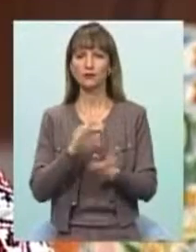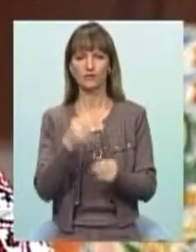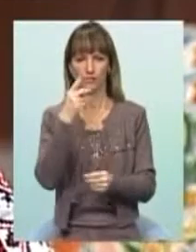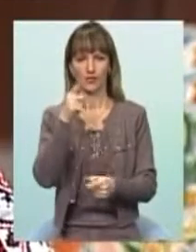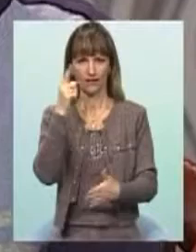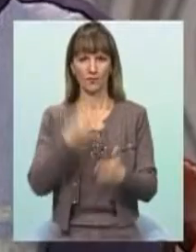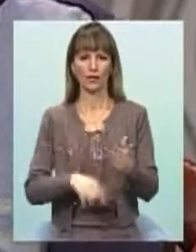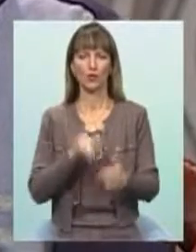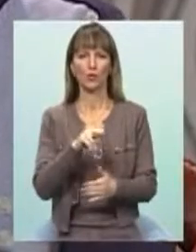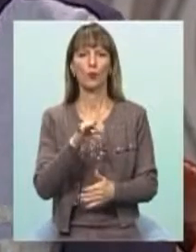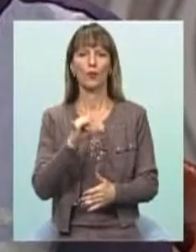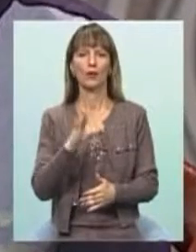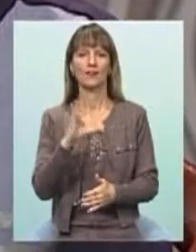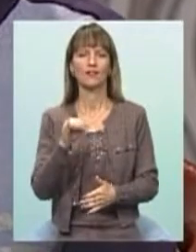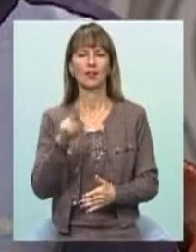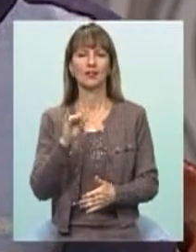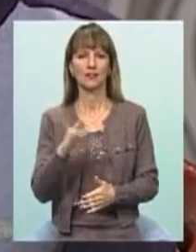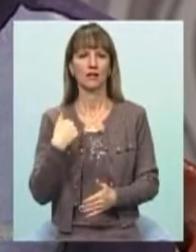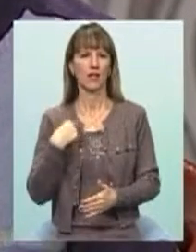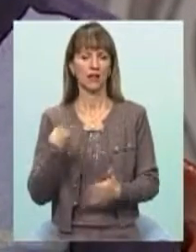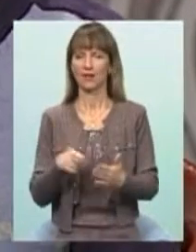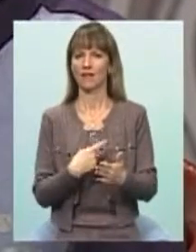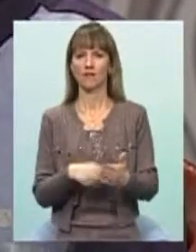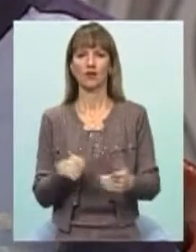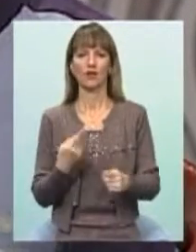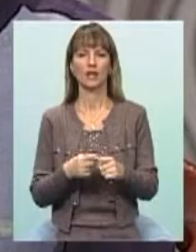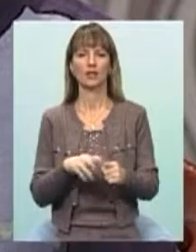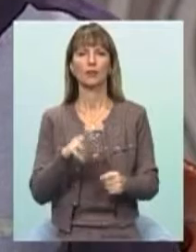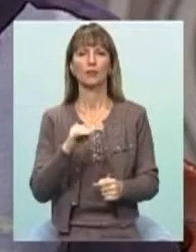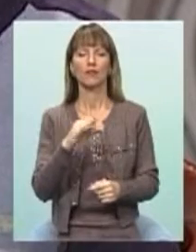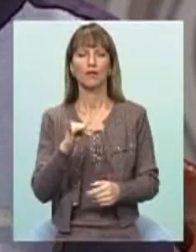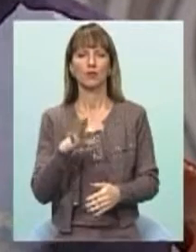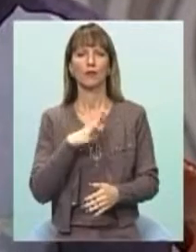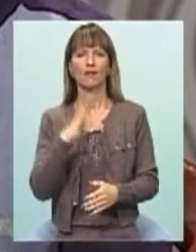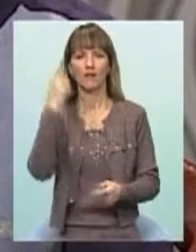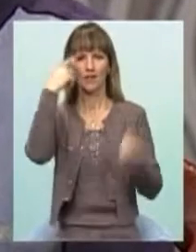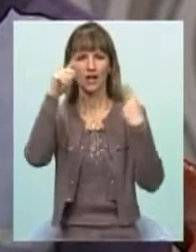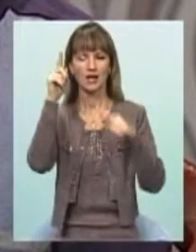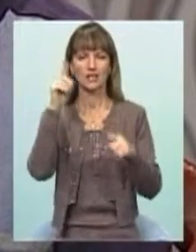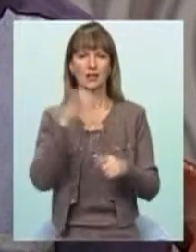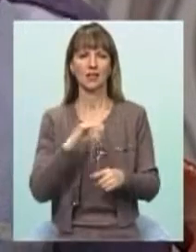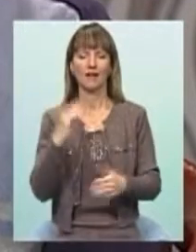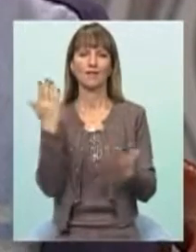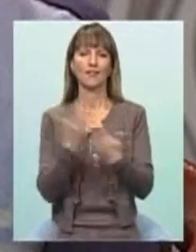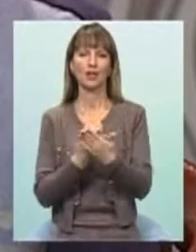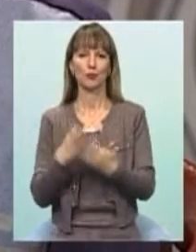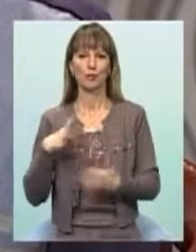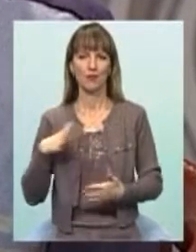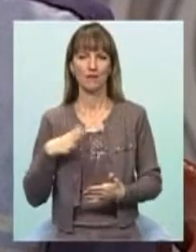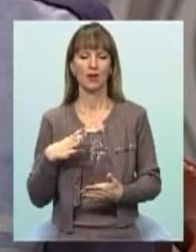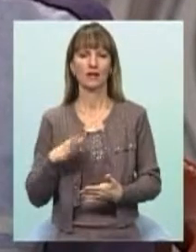привидів? Я ні, бо це міф, що вони бувають в казках, в фільмах,